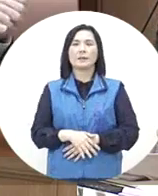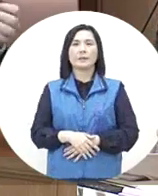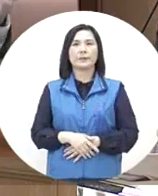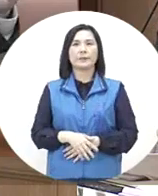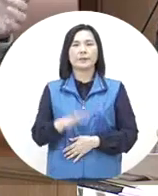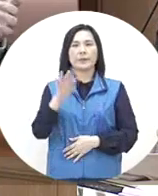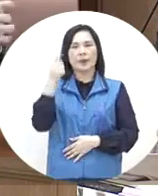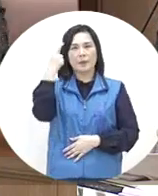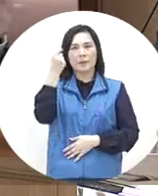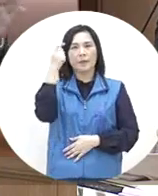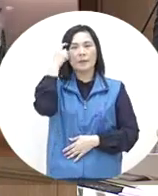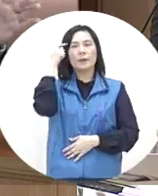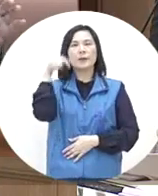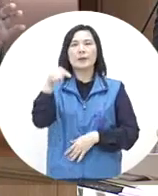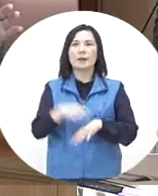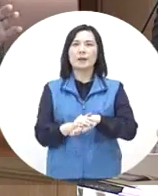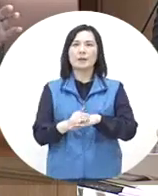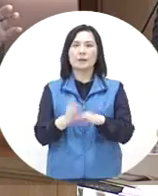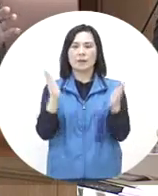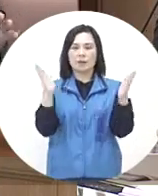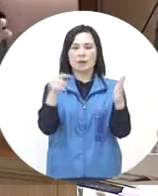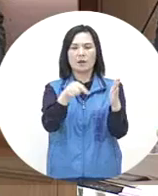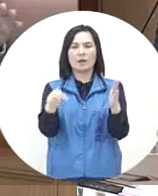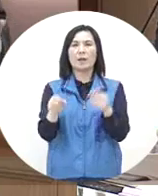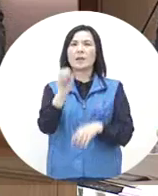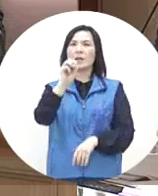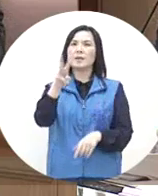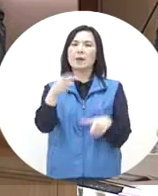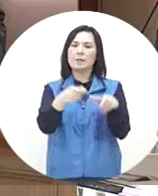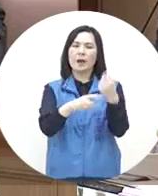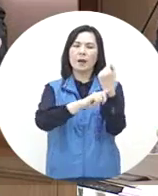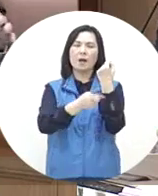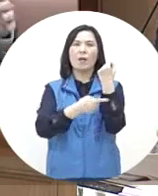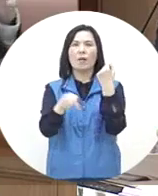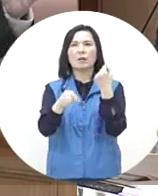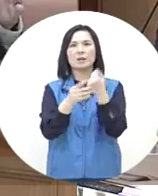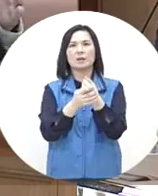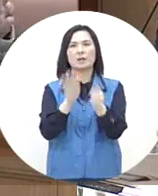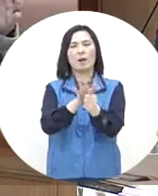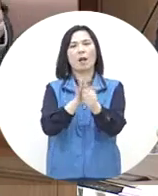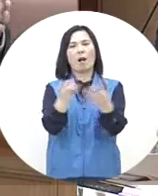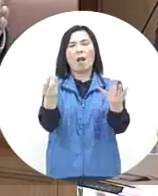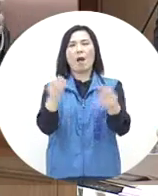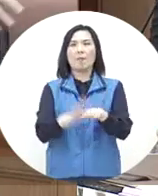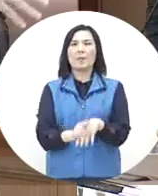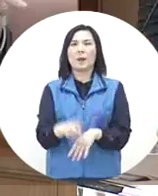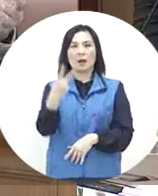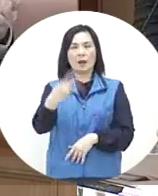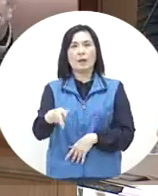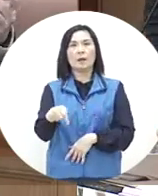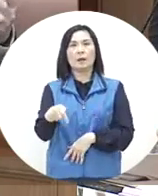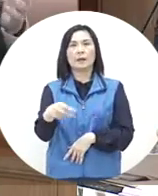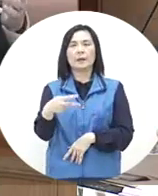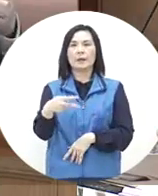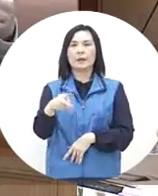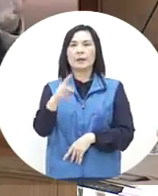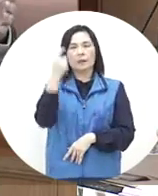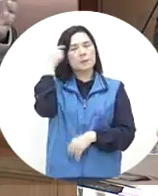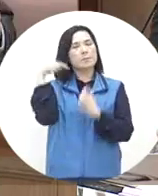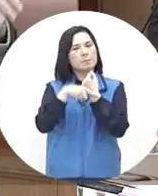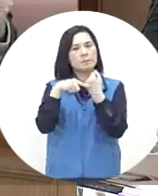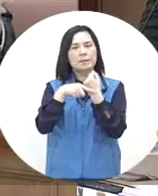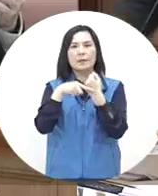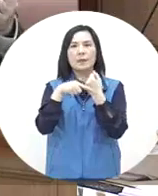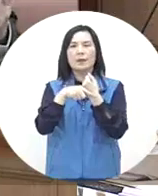做取底，可是300多公尺其实那个效益不大，而且它有潮汐的问题，所以我们现在想说，怎么让它水。就